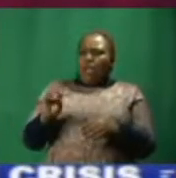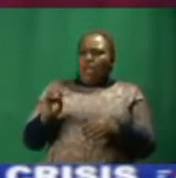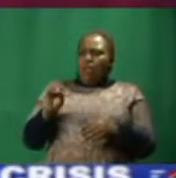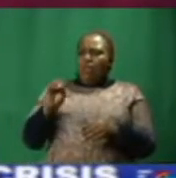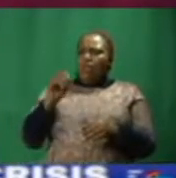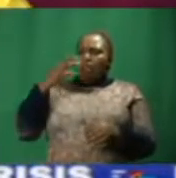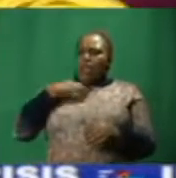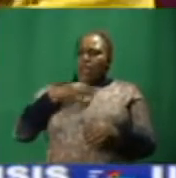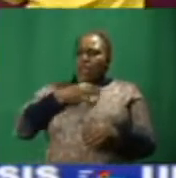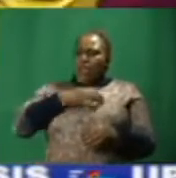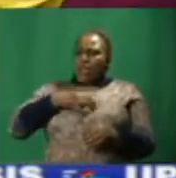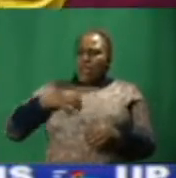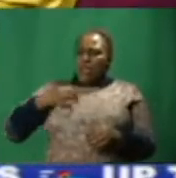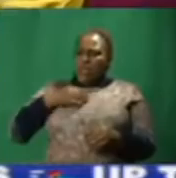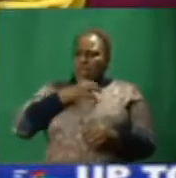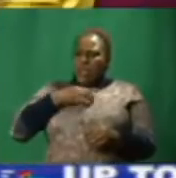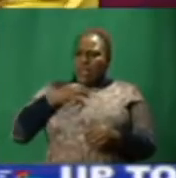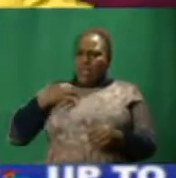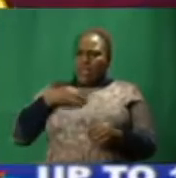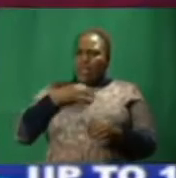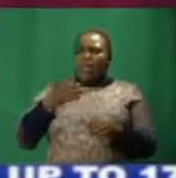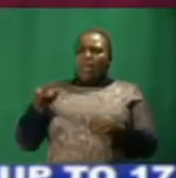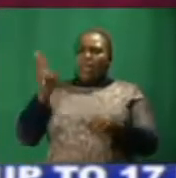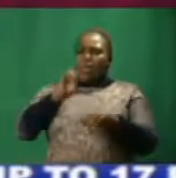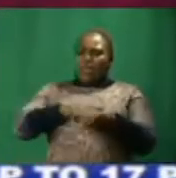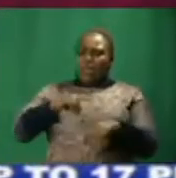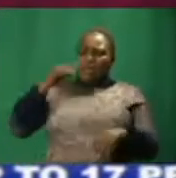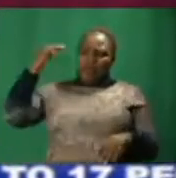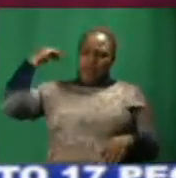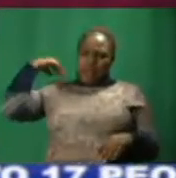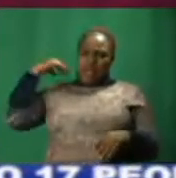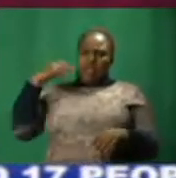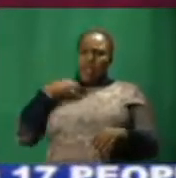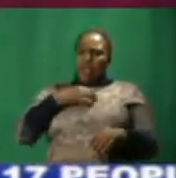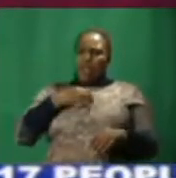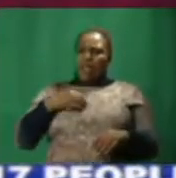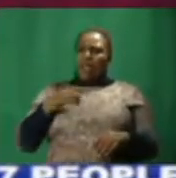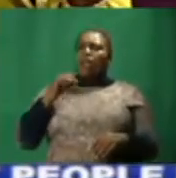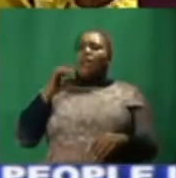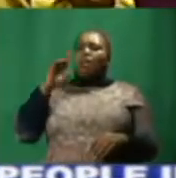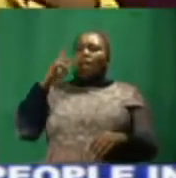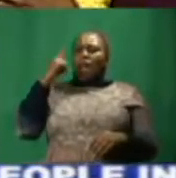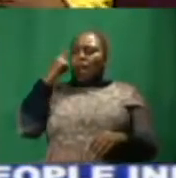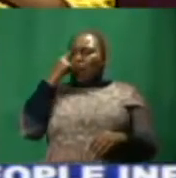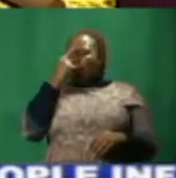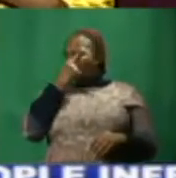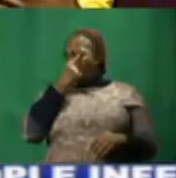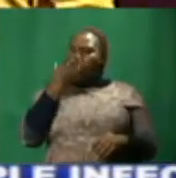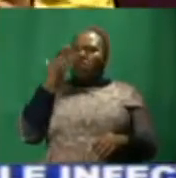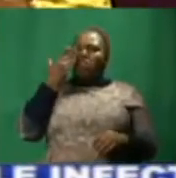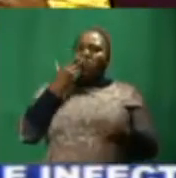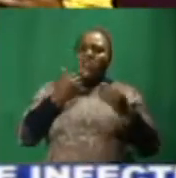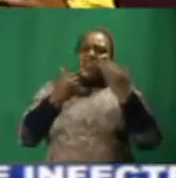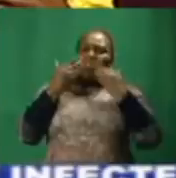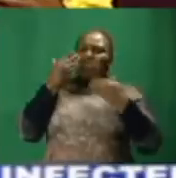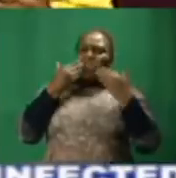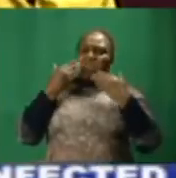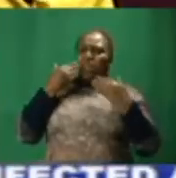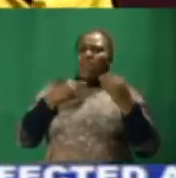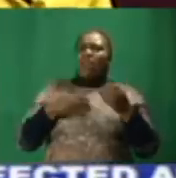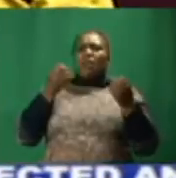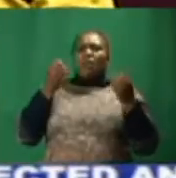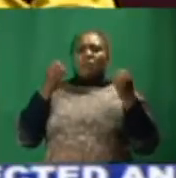esifubeni nalapha ngemuva emhlane. Uyacala emehlo ababovu, umlomo ubabovu. kunyenti lomfana la